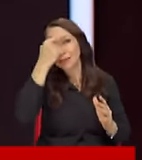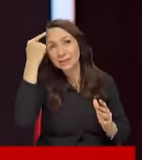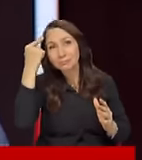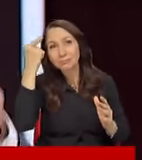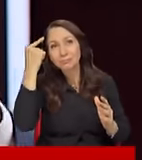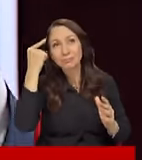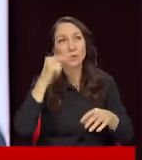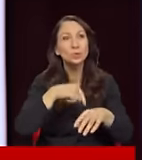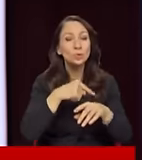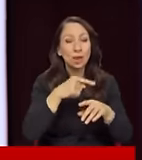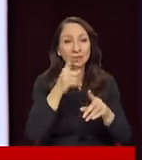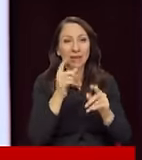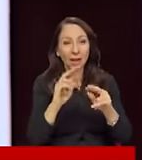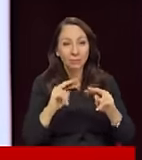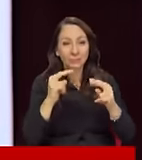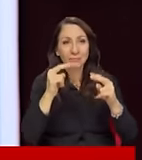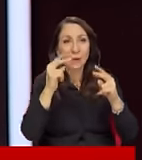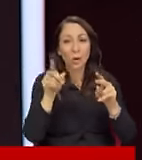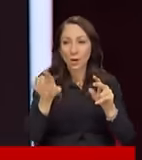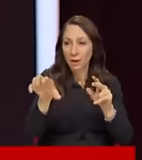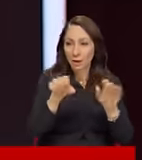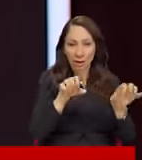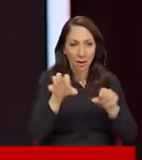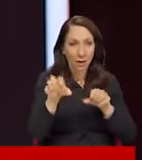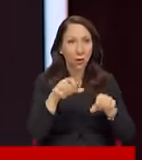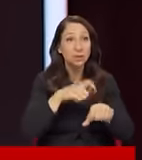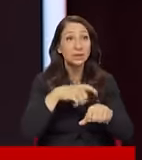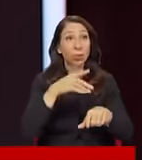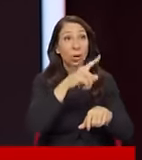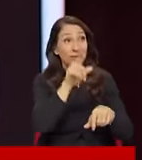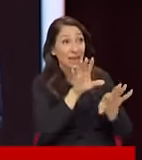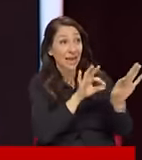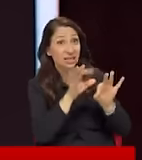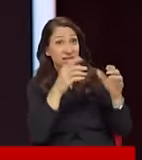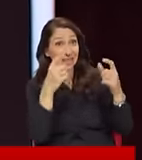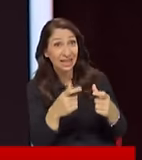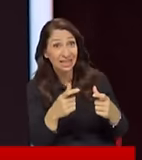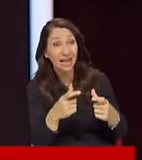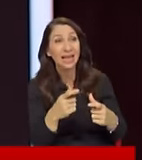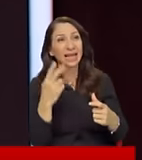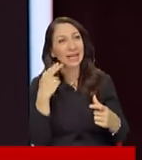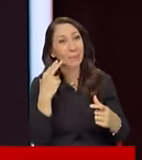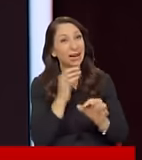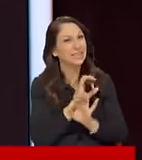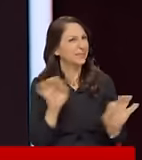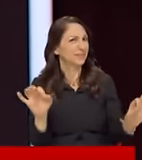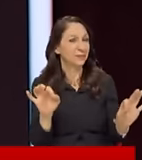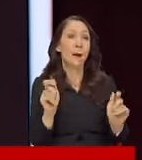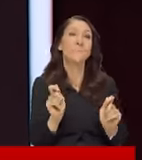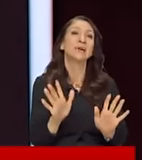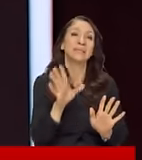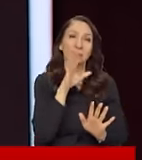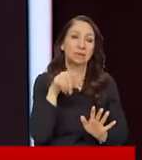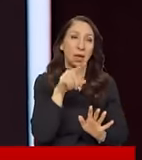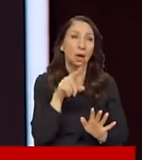kısmet, süreç sizi bir yere götürür. Ve o saatten itibaren hele hele böyle bir tercih sahasında nezaketsizlik yapmaz